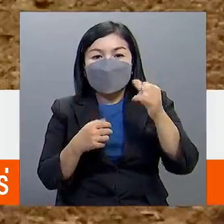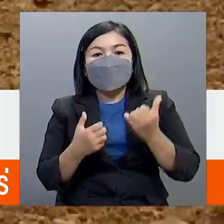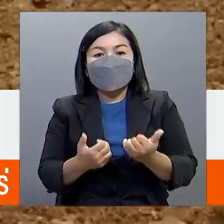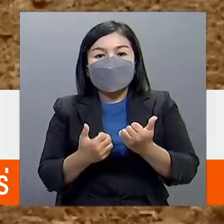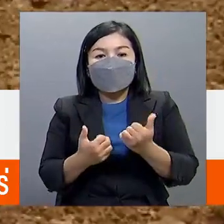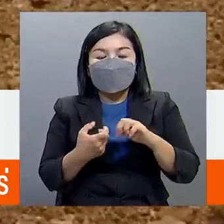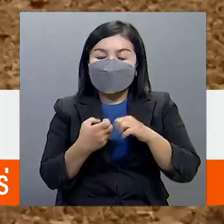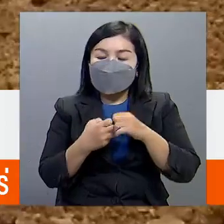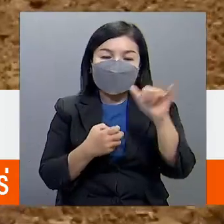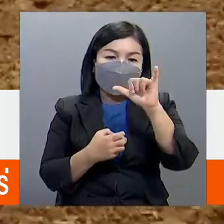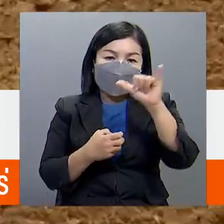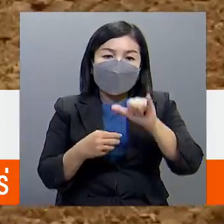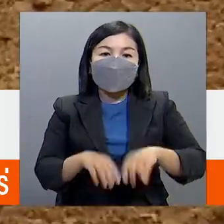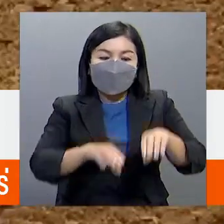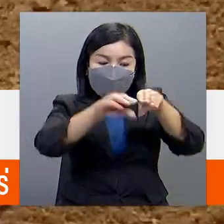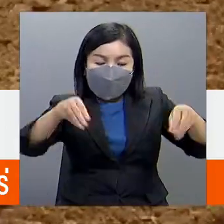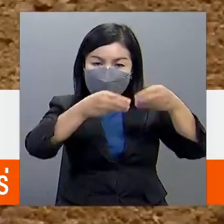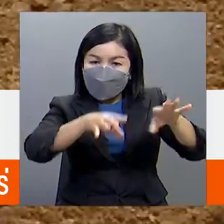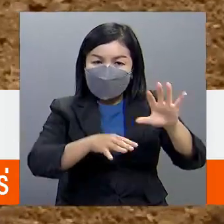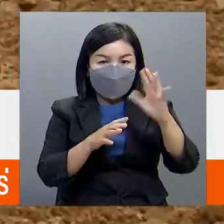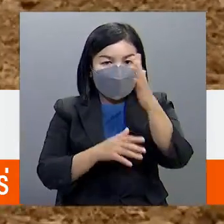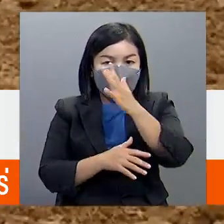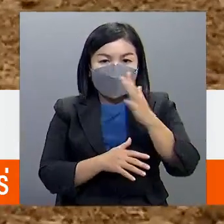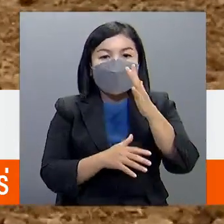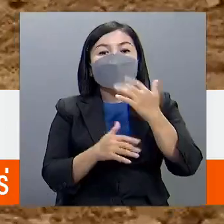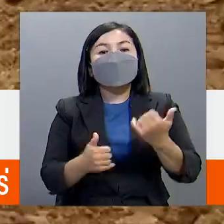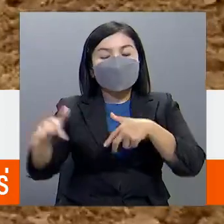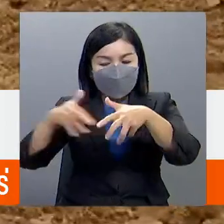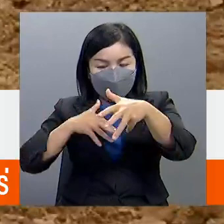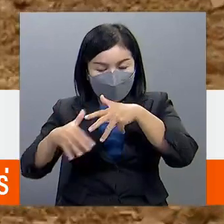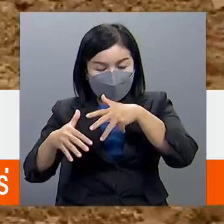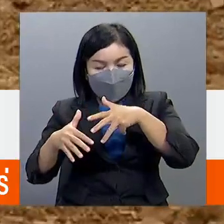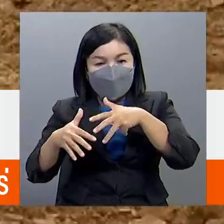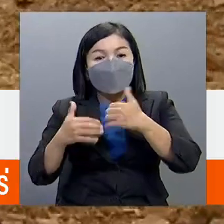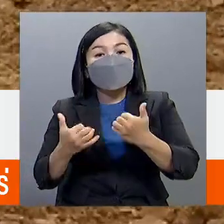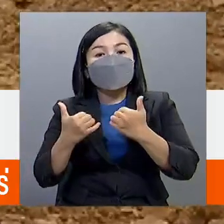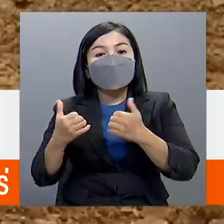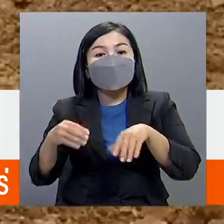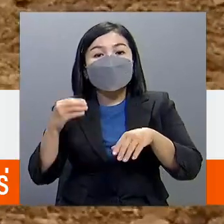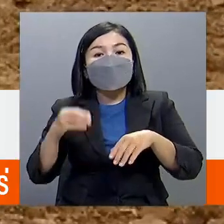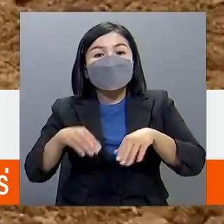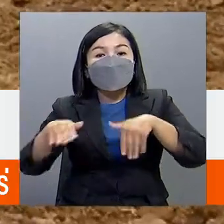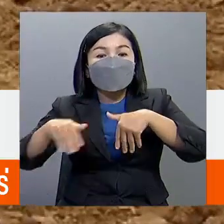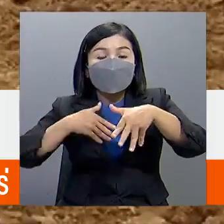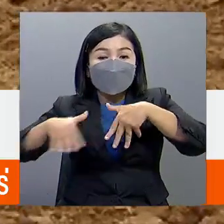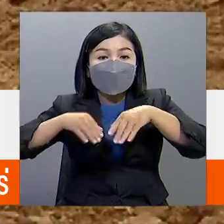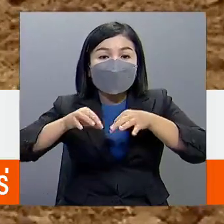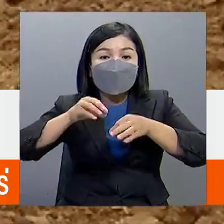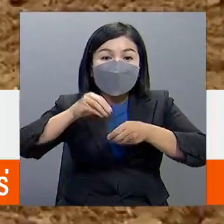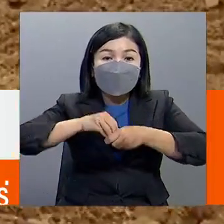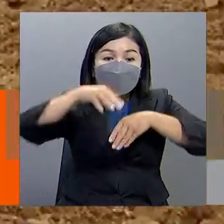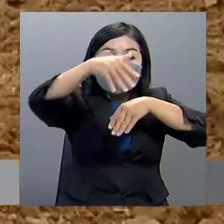พฤติกรรมเขื่อนนิ่งมากครับณวันนี้นะครับขอให้ชาวบ้านมั่นใจนะครับราษฎรที่อยู่ด้านล่างนะครับมั่นใจได้เลยว่าตัวเขื่อนไม่มี